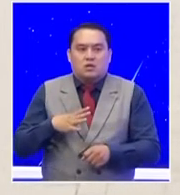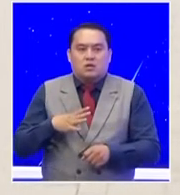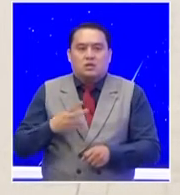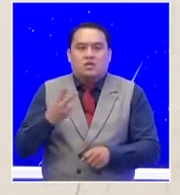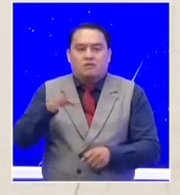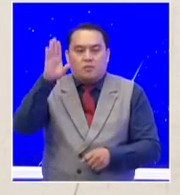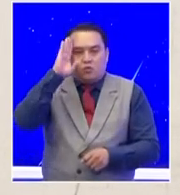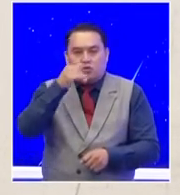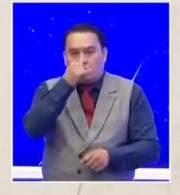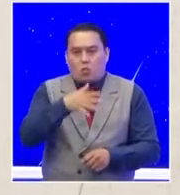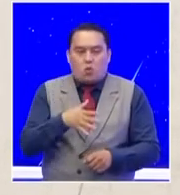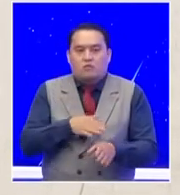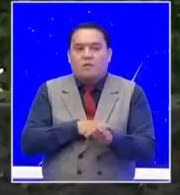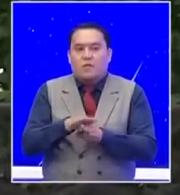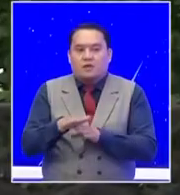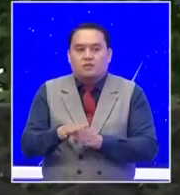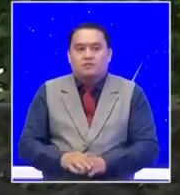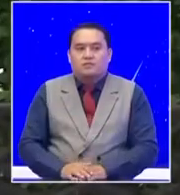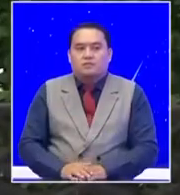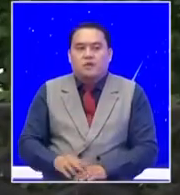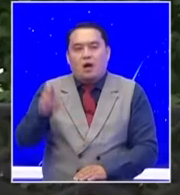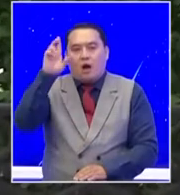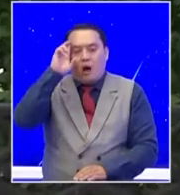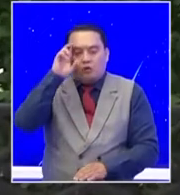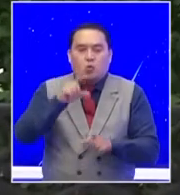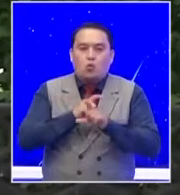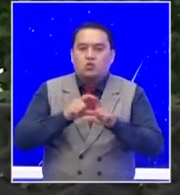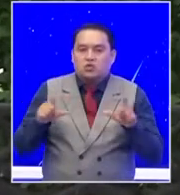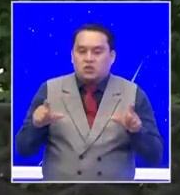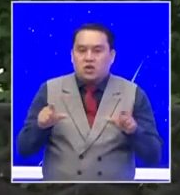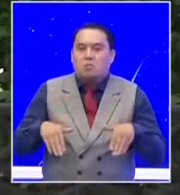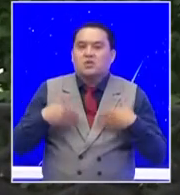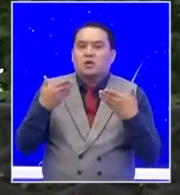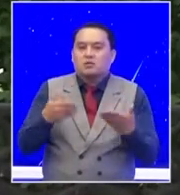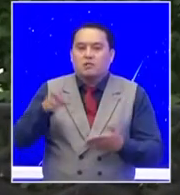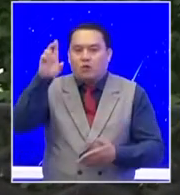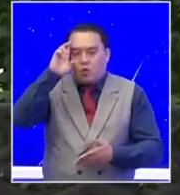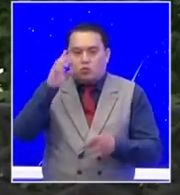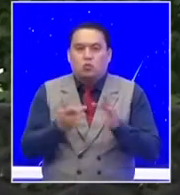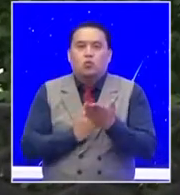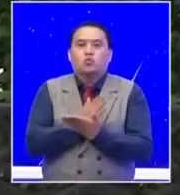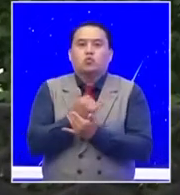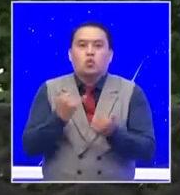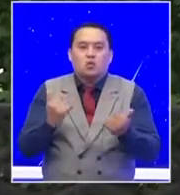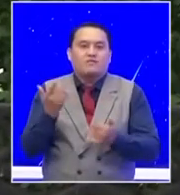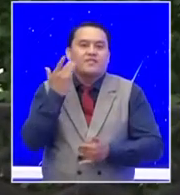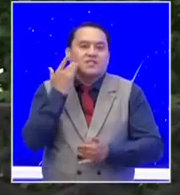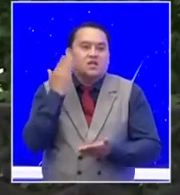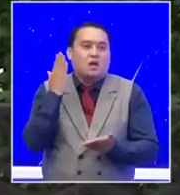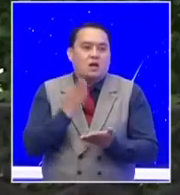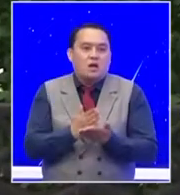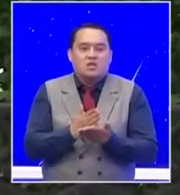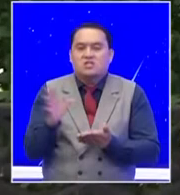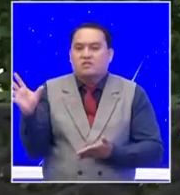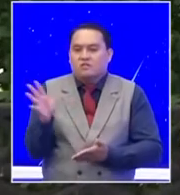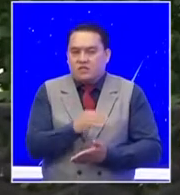мужчины, наверное, не смогут справиться. Государство, учреждение, где предоставляются государственные социальные услуги, там везде есть доступ,